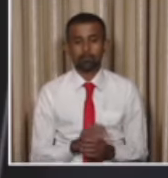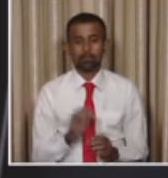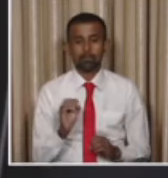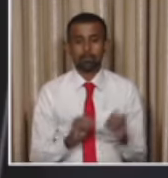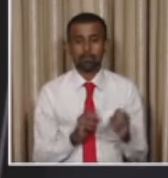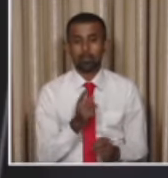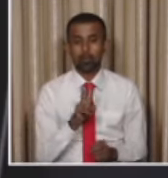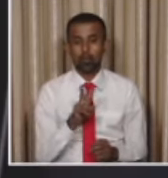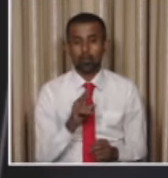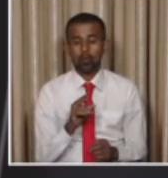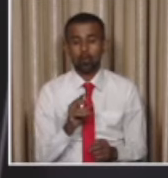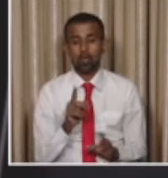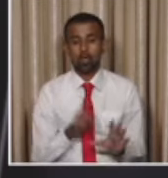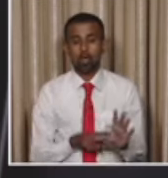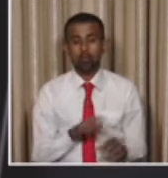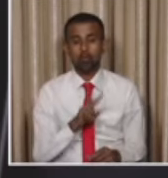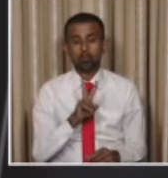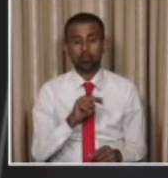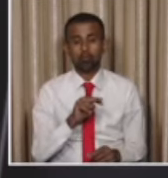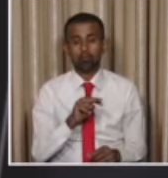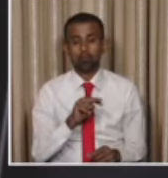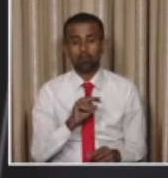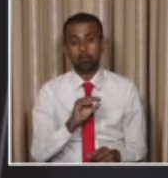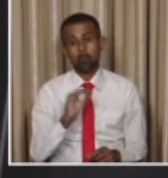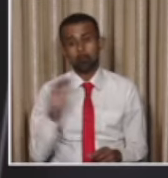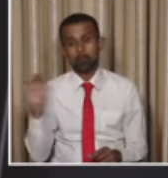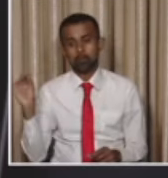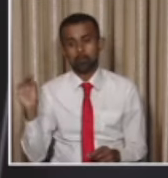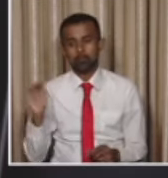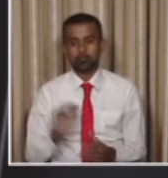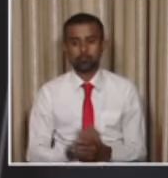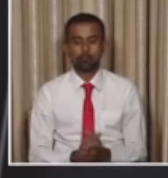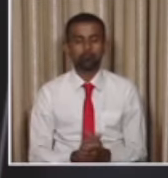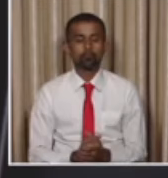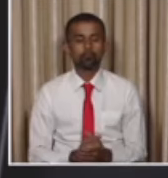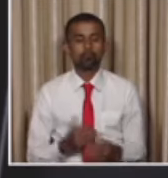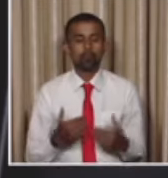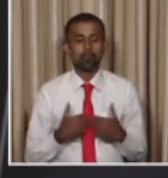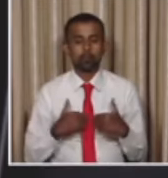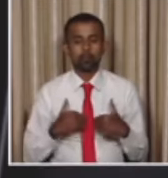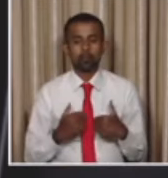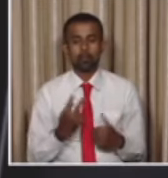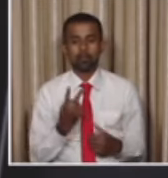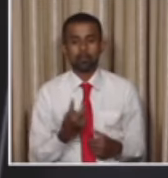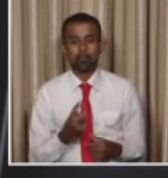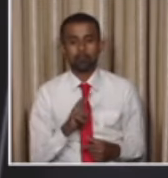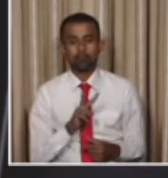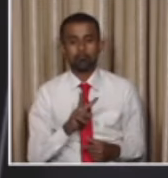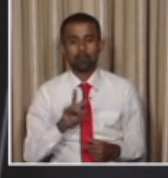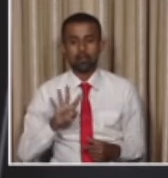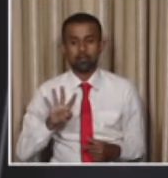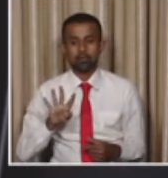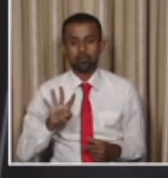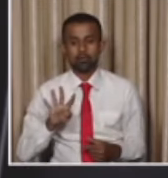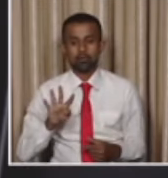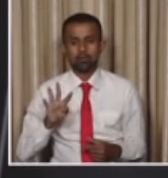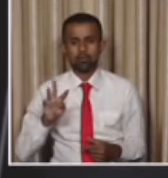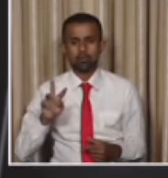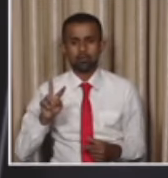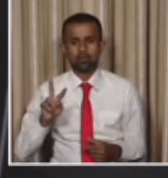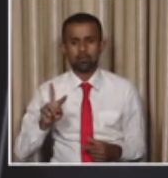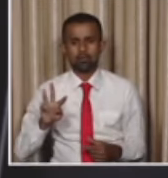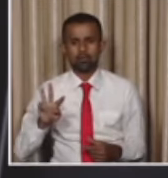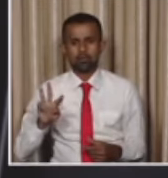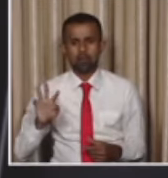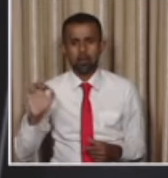12%ක් ගෙවන්න වෙන්නේ අවුරුදු 20කටත් පස්සේ. දැන් අපි ඉන්නේ 2024. 34, 44,